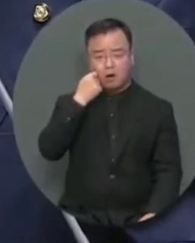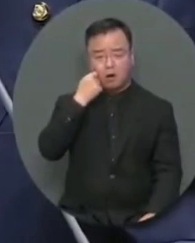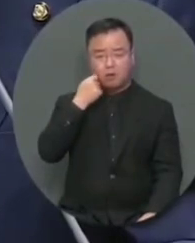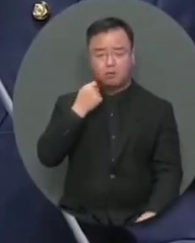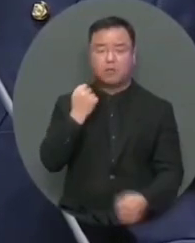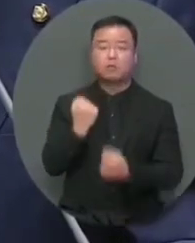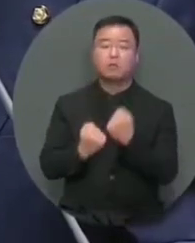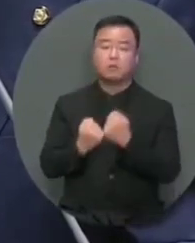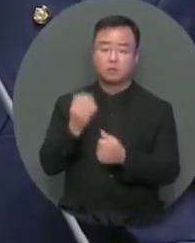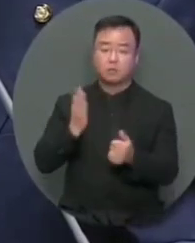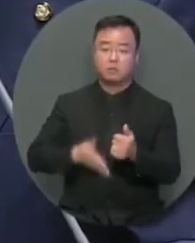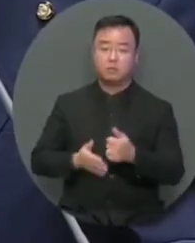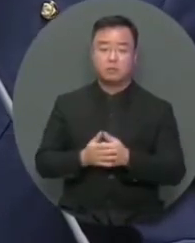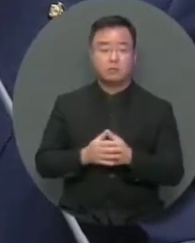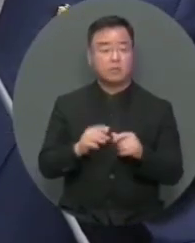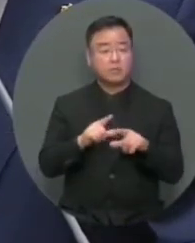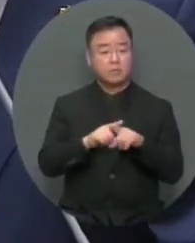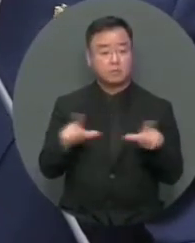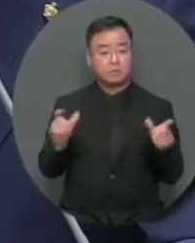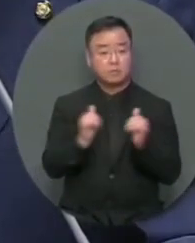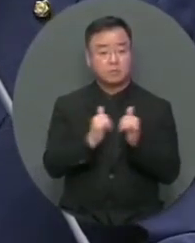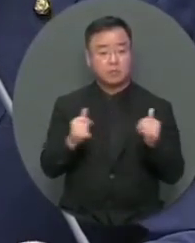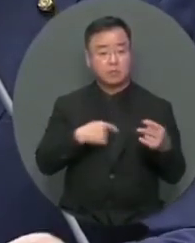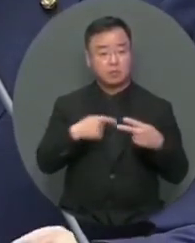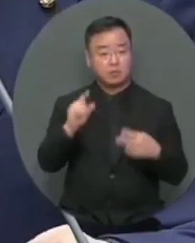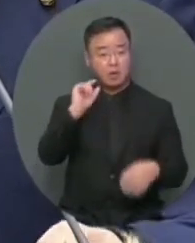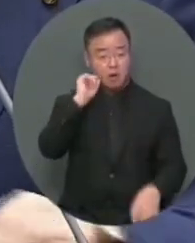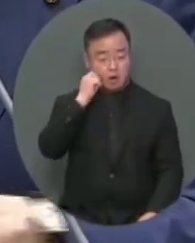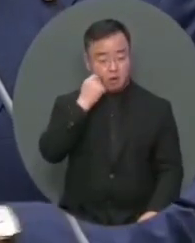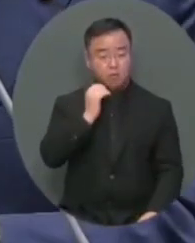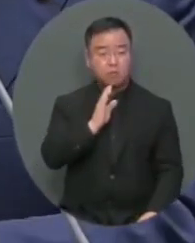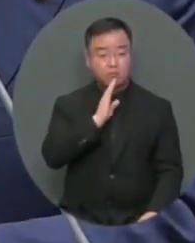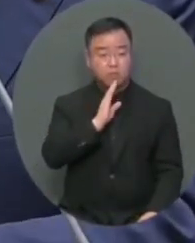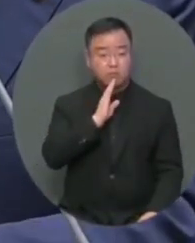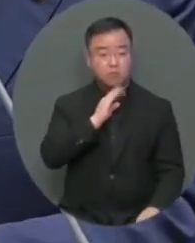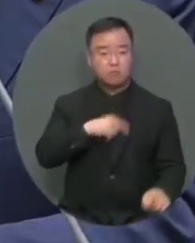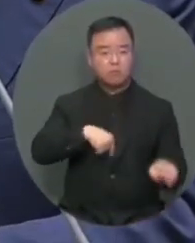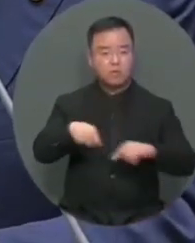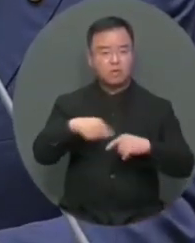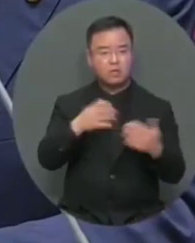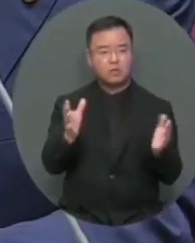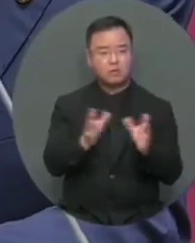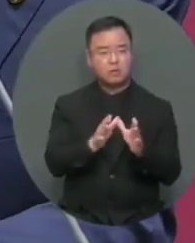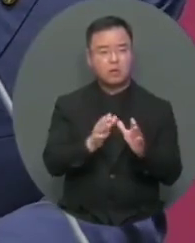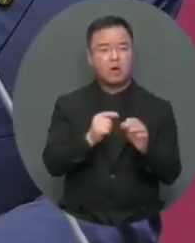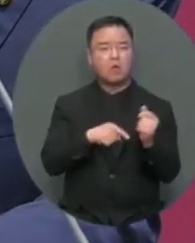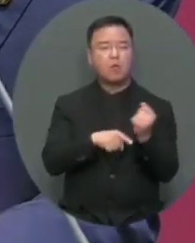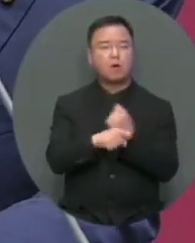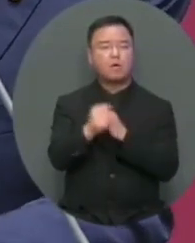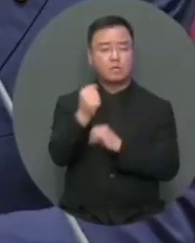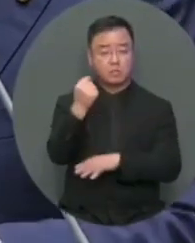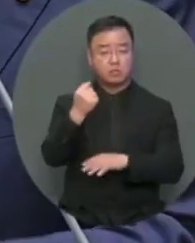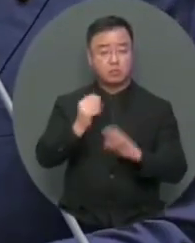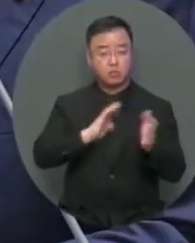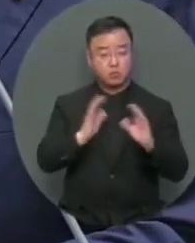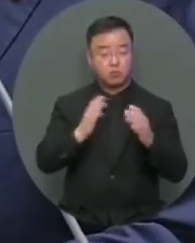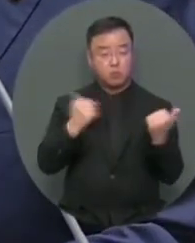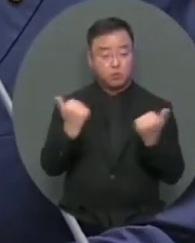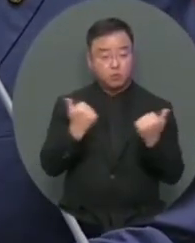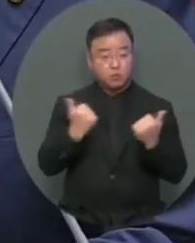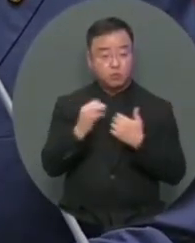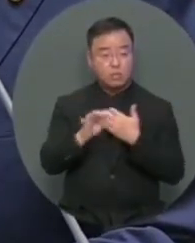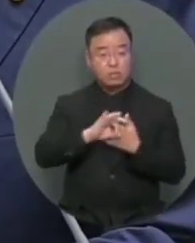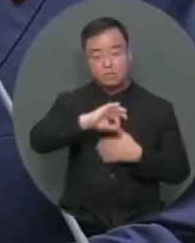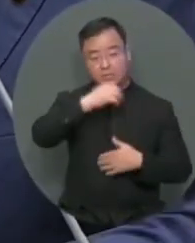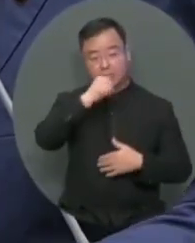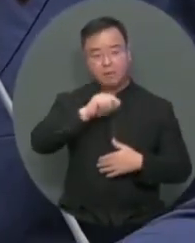주십시오. 정말 일반 국민들이 납득하기 어려울 겁니다. 정치권이 과학에만 기초를 두어가지고 논의를 한다면 그 예산은